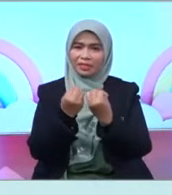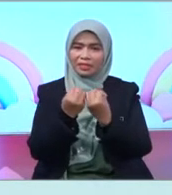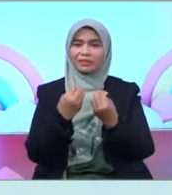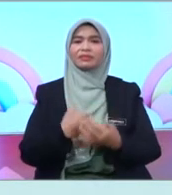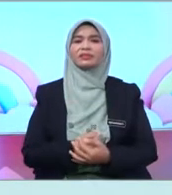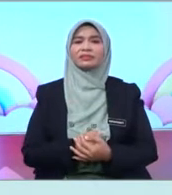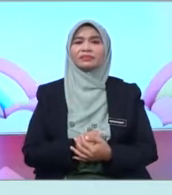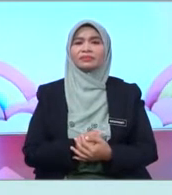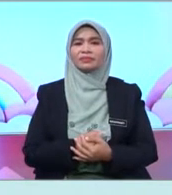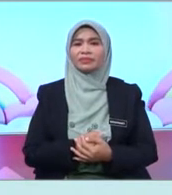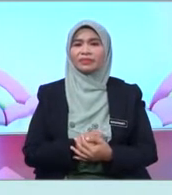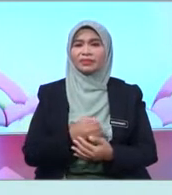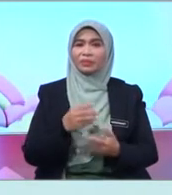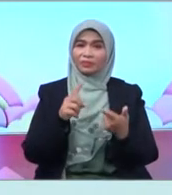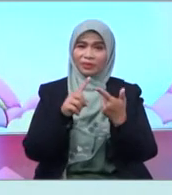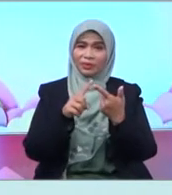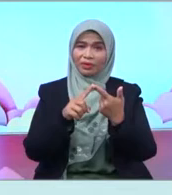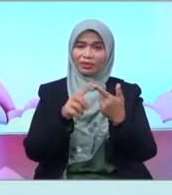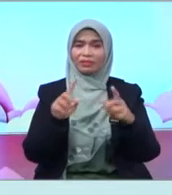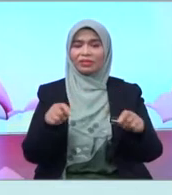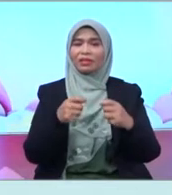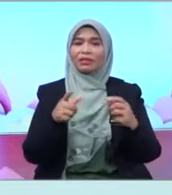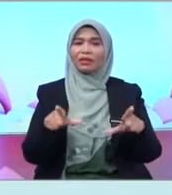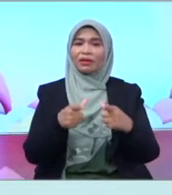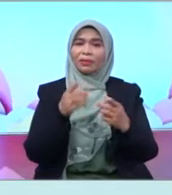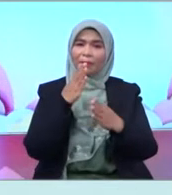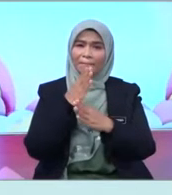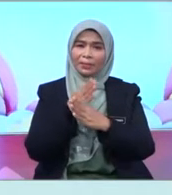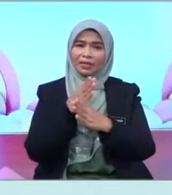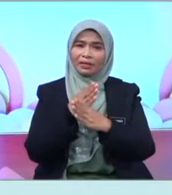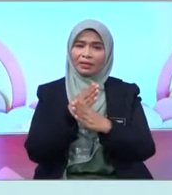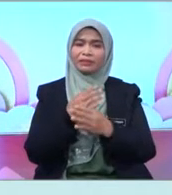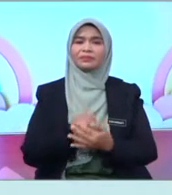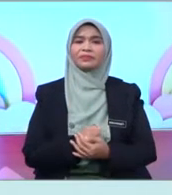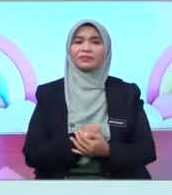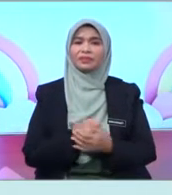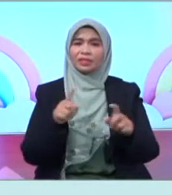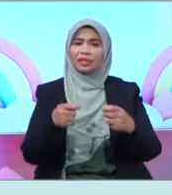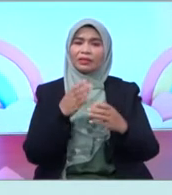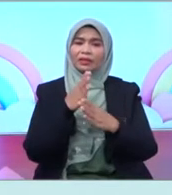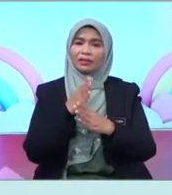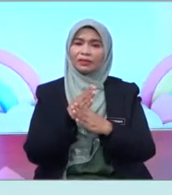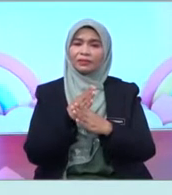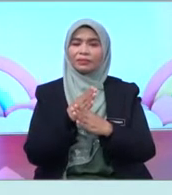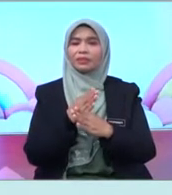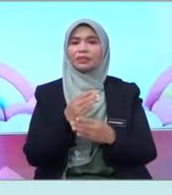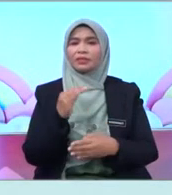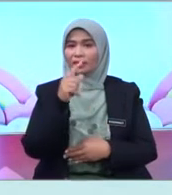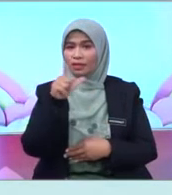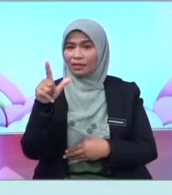oke yang kedua tingkah laku benar Oke tingkah laku benar ialah